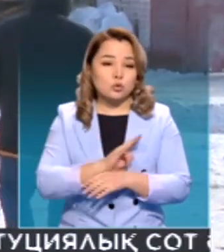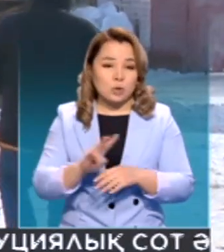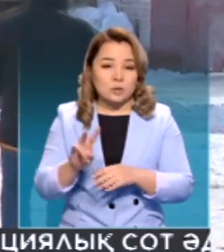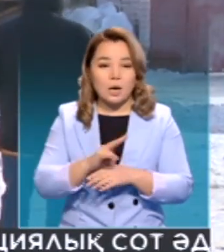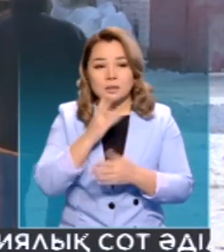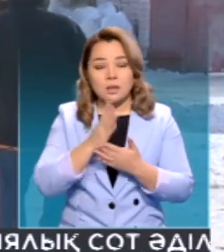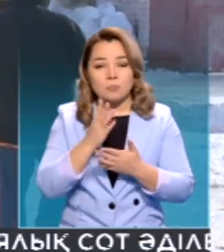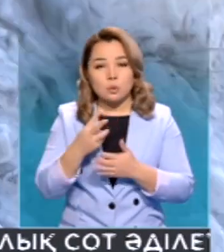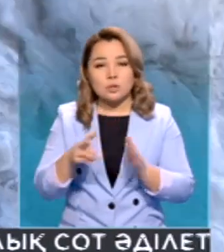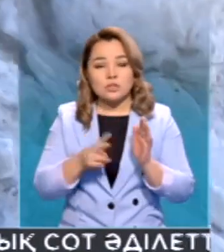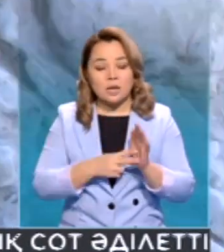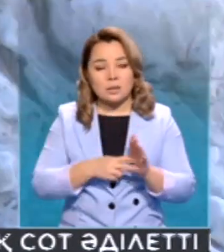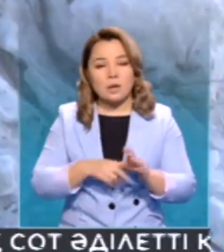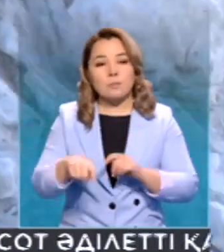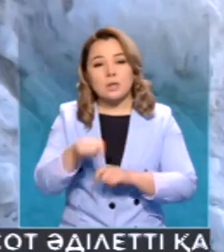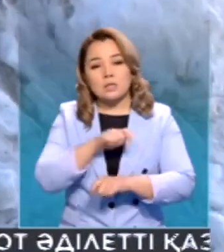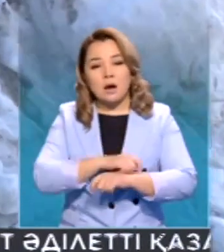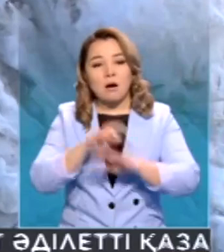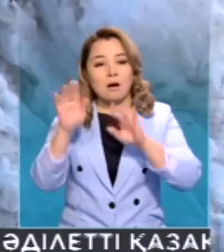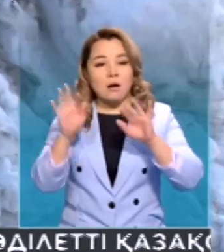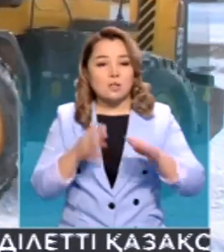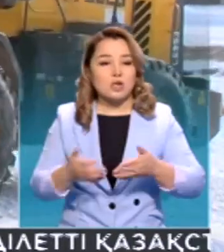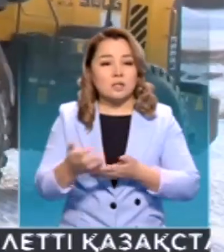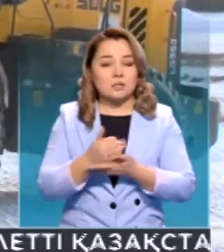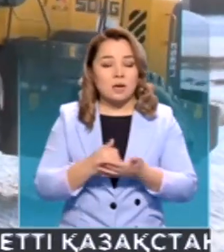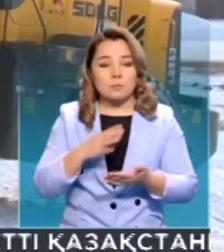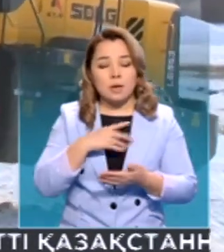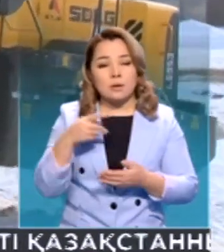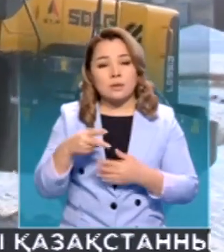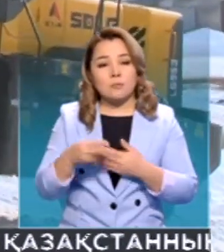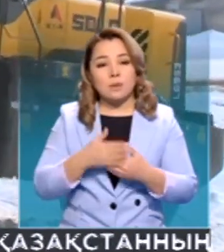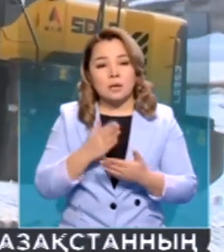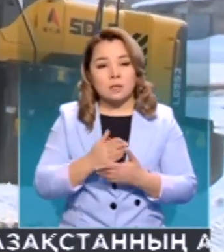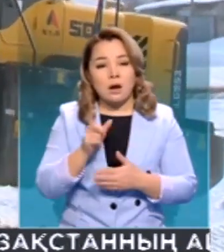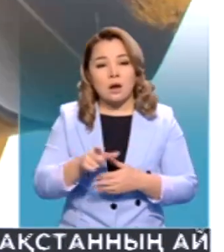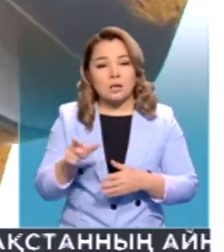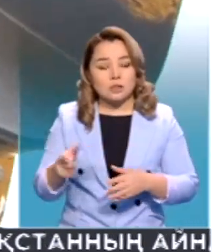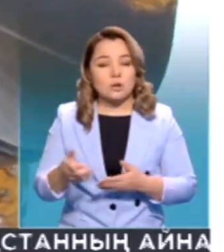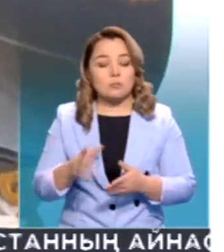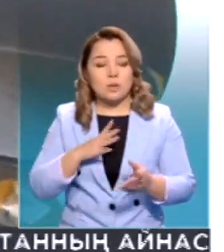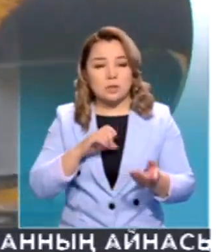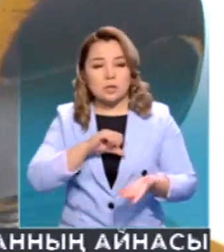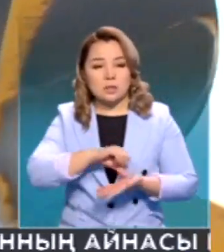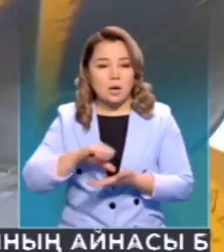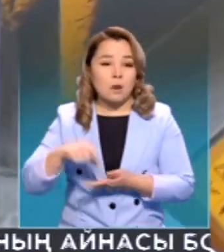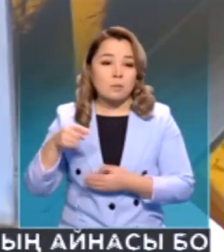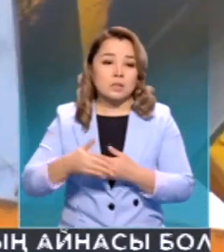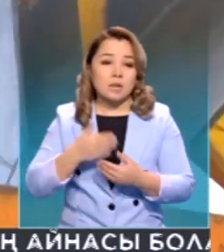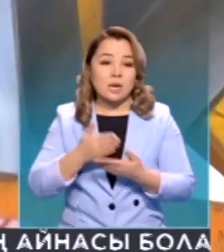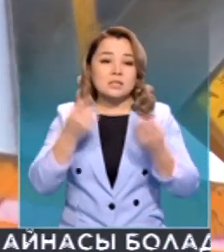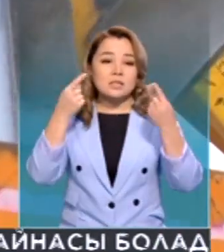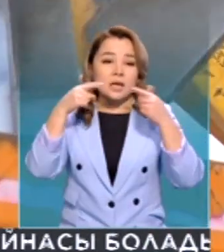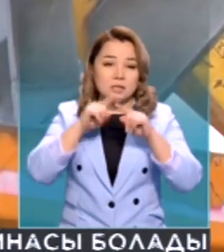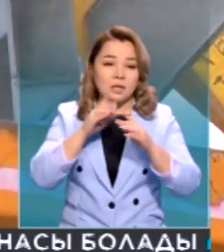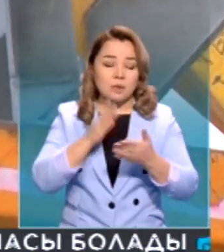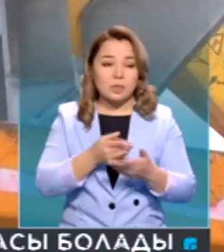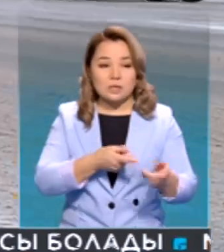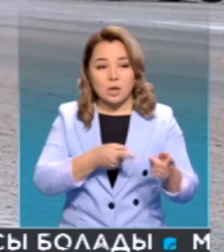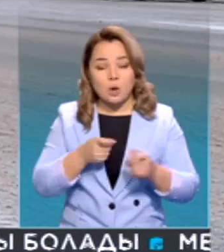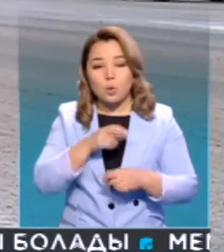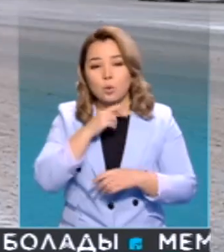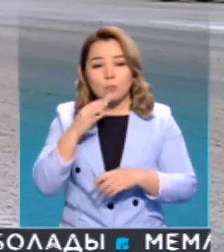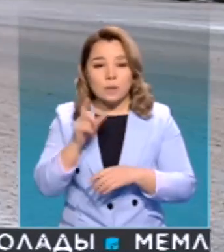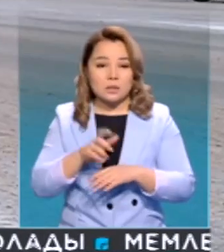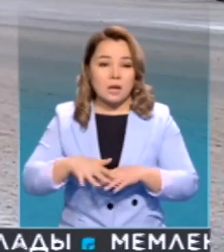текше метр қар шығарған. Бұл жұмысқа 2000 қатарда адам жұмылдырылды. 1000-нан астам техника тартылған. Олар ең бірінші кезекте көпшілік